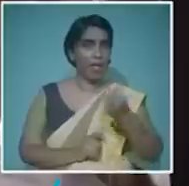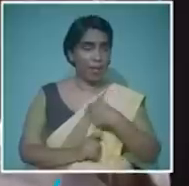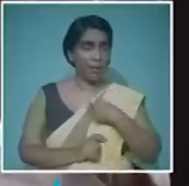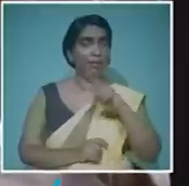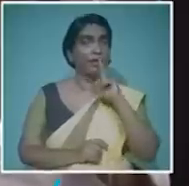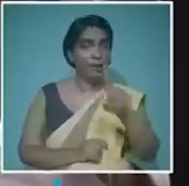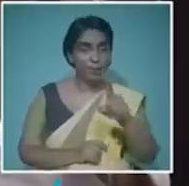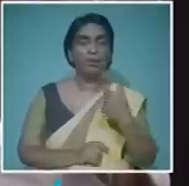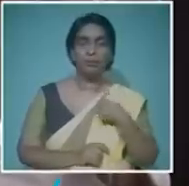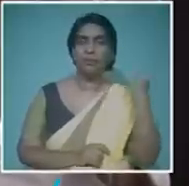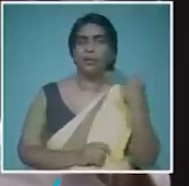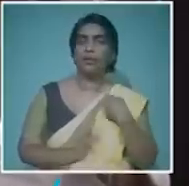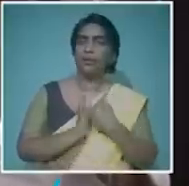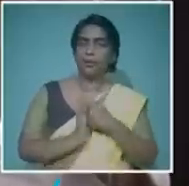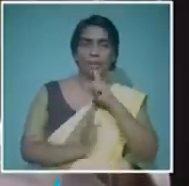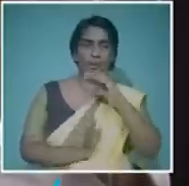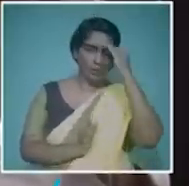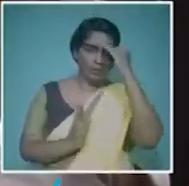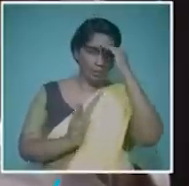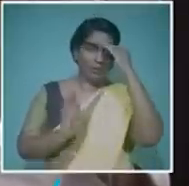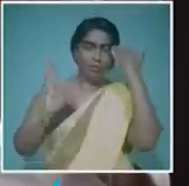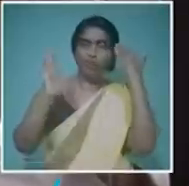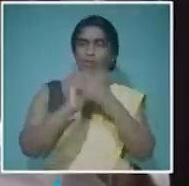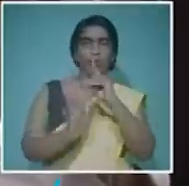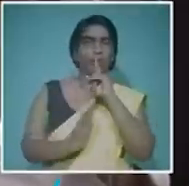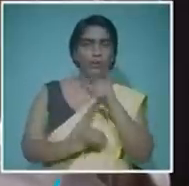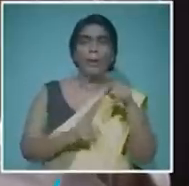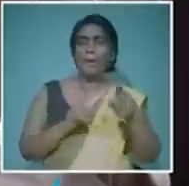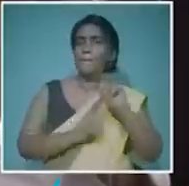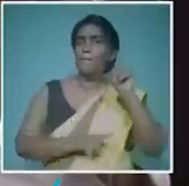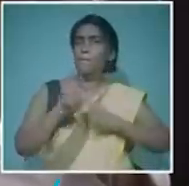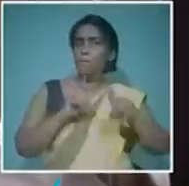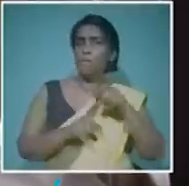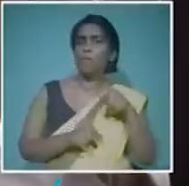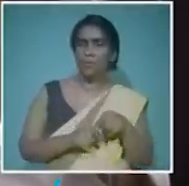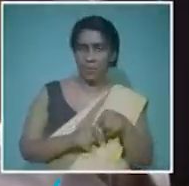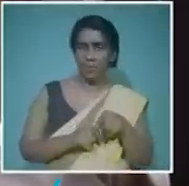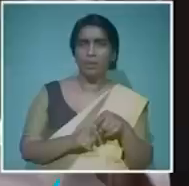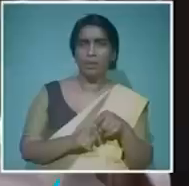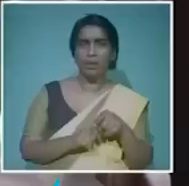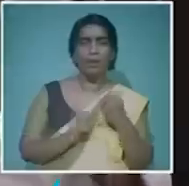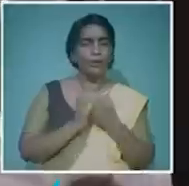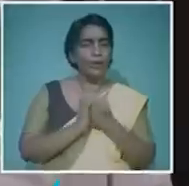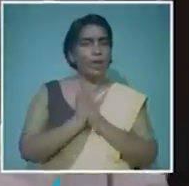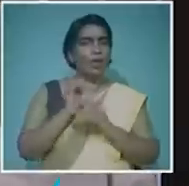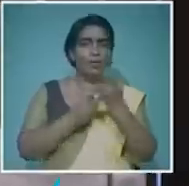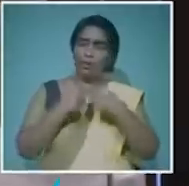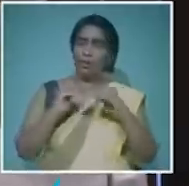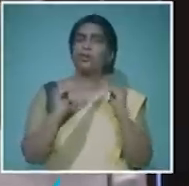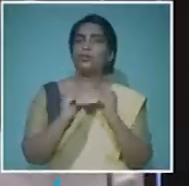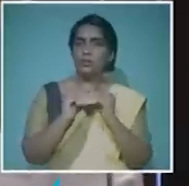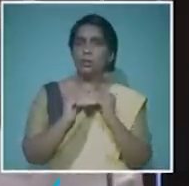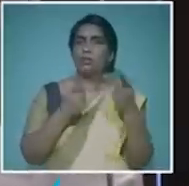සඳහන් කරමින් කතා කරමු. මම ගරු කතානායකතුමාගේ අවධානය යොමු කළේ මේ පාර්ලිමේන්තුවේ ගරු මන්ත්‍රීවරුන් සියලු දෙනා සමානයි, ඒ